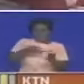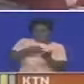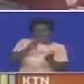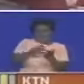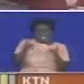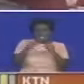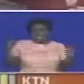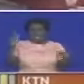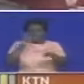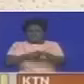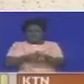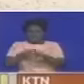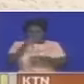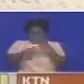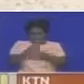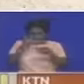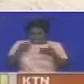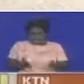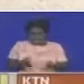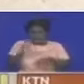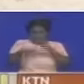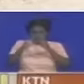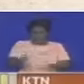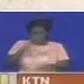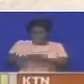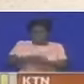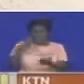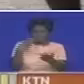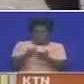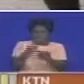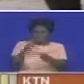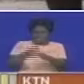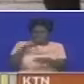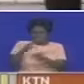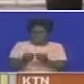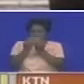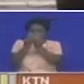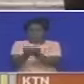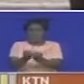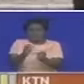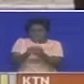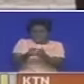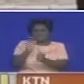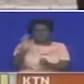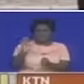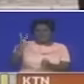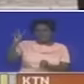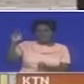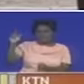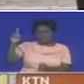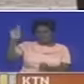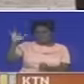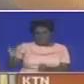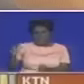muda mrefu, mwaka huu wakulima wanapokea pesa mara tu wanapowasilisha mahindi yao. Mary Kilobi, KTN